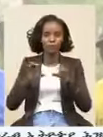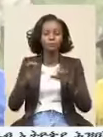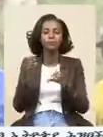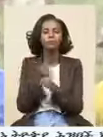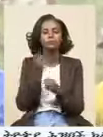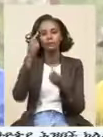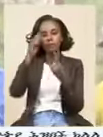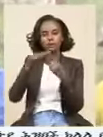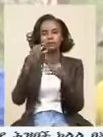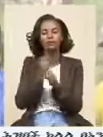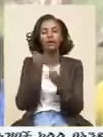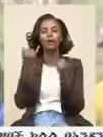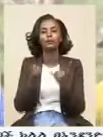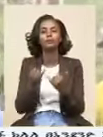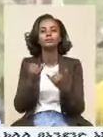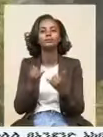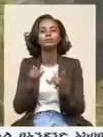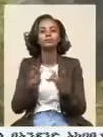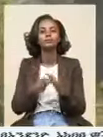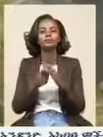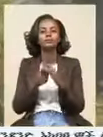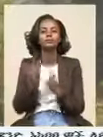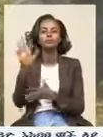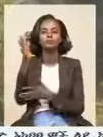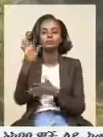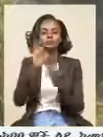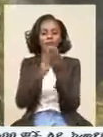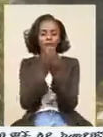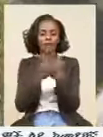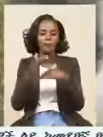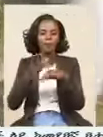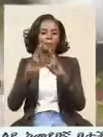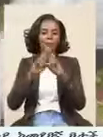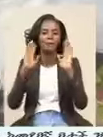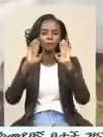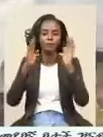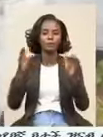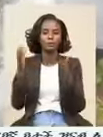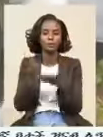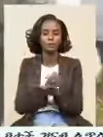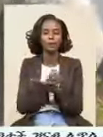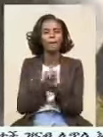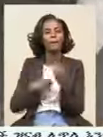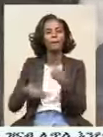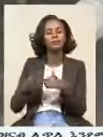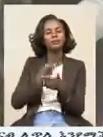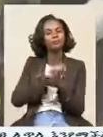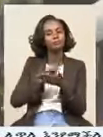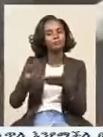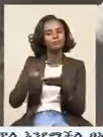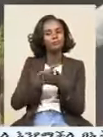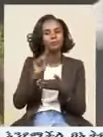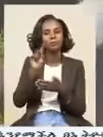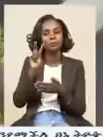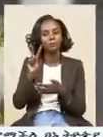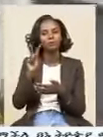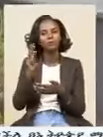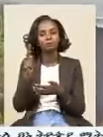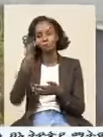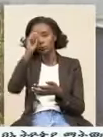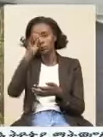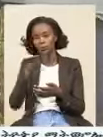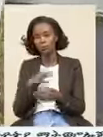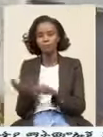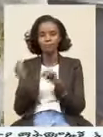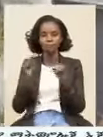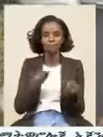እቅድ ይዘናል። አሁንም ተግባርን አስጀምረናል። ማለት ችግኝ እንክብካቤው ላይ በጣም ትኩረት ወስደን መተን በየሳምንቱ አንድ ሁለት ሰው መጥቶ